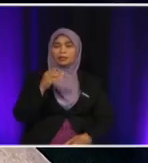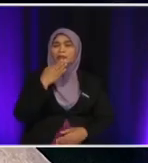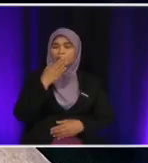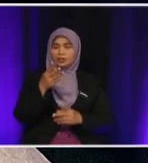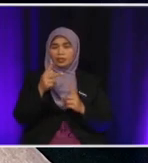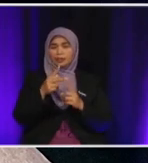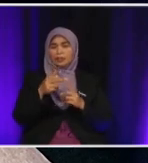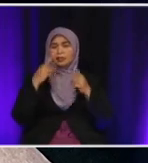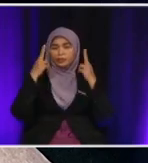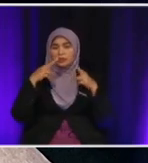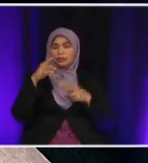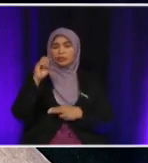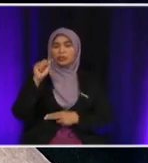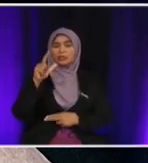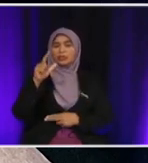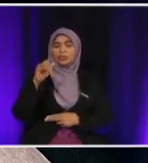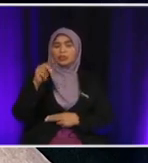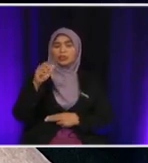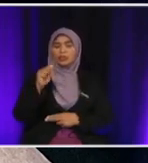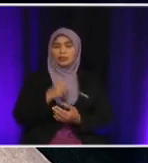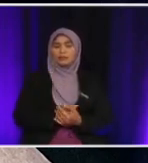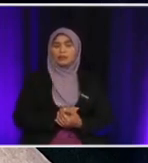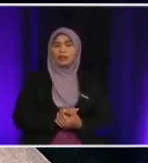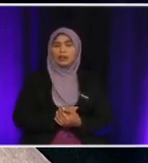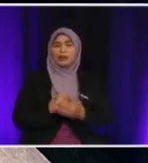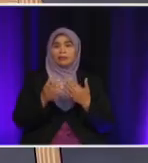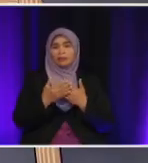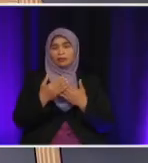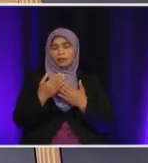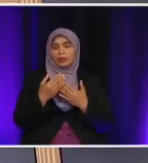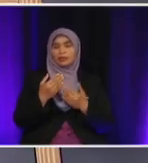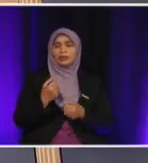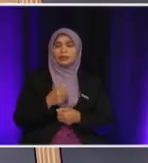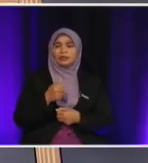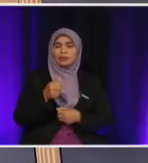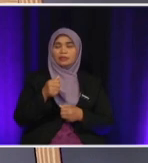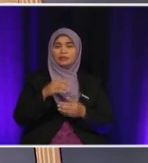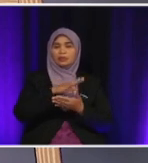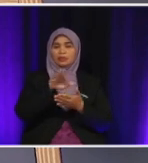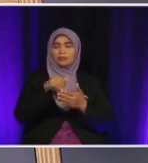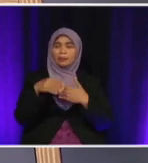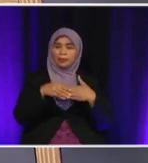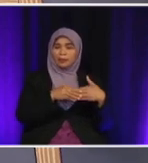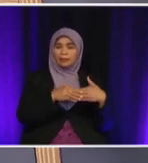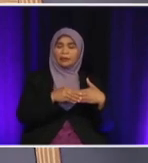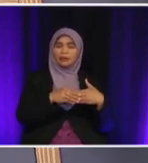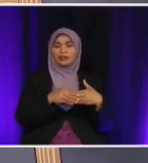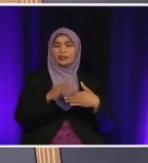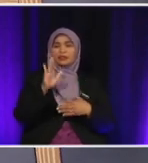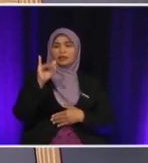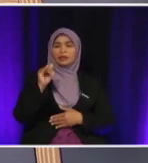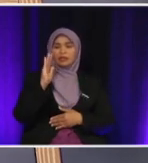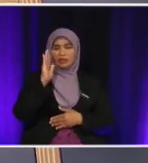dan juga murid-murid yang Sporting pada hari ini mudah-mudahan anda juga merupakan pemimpin yang mana mengikuti